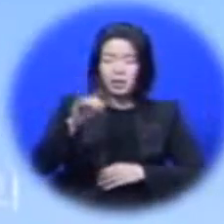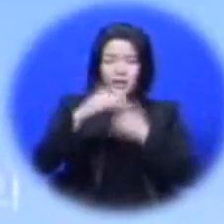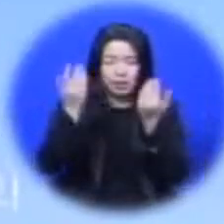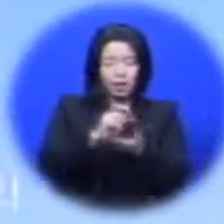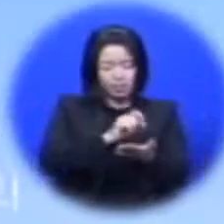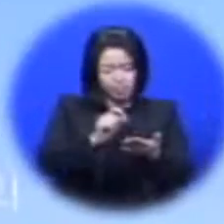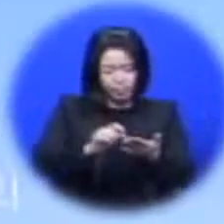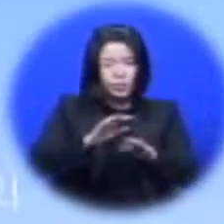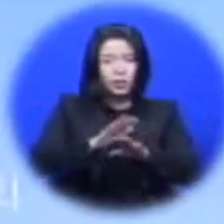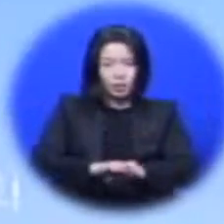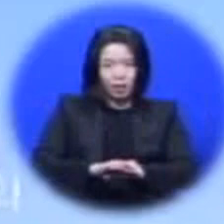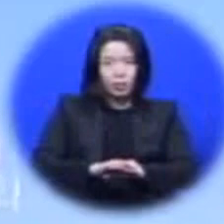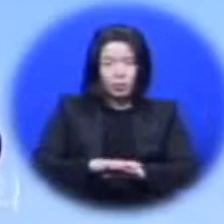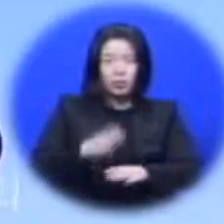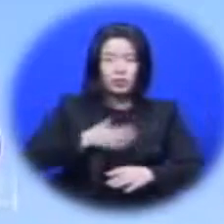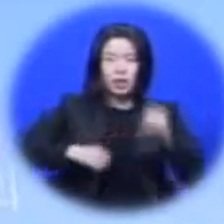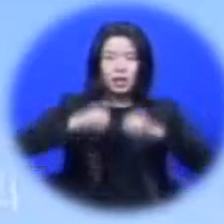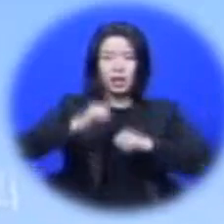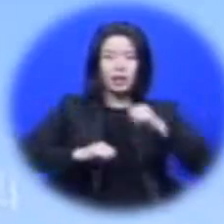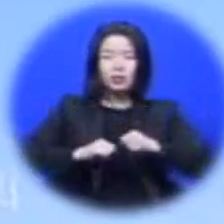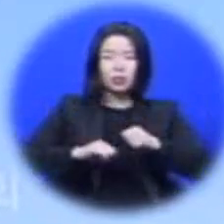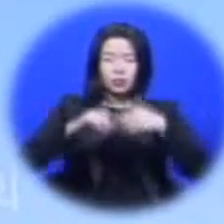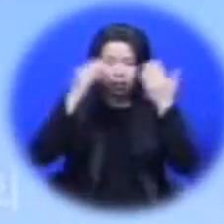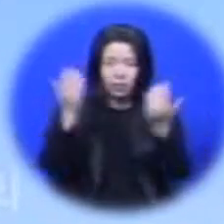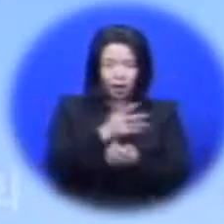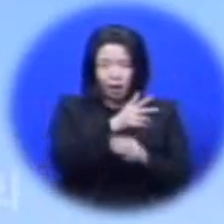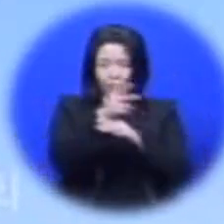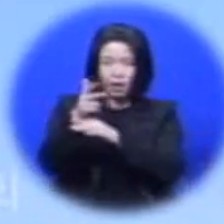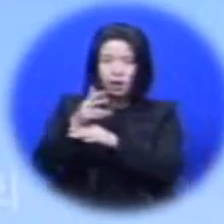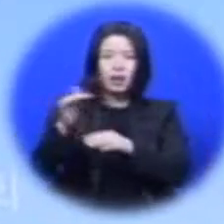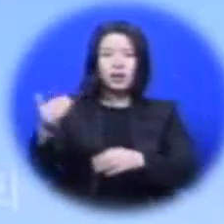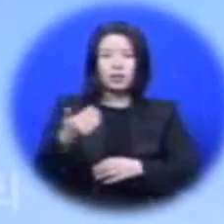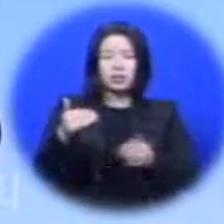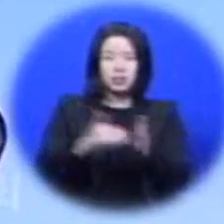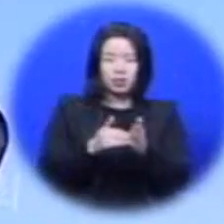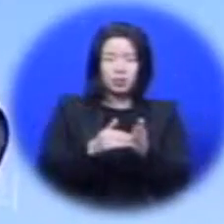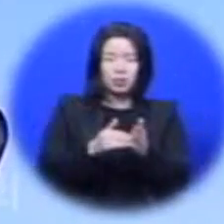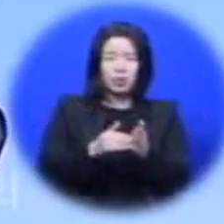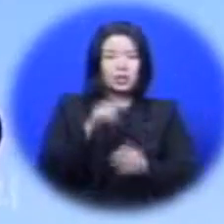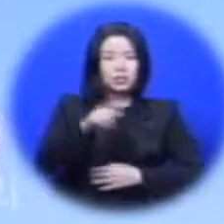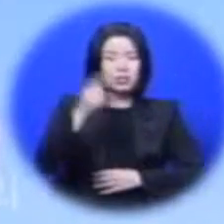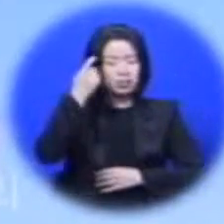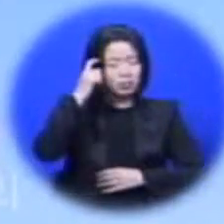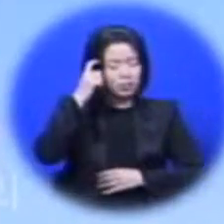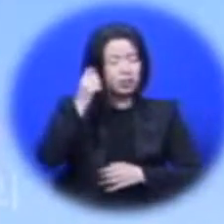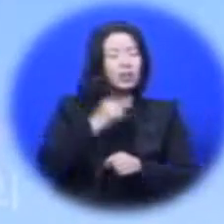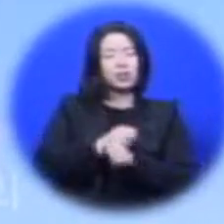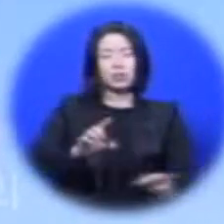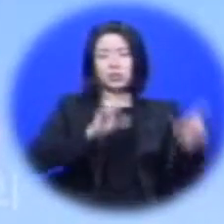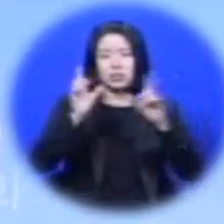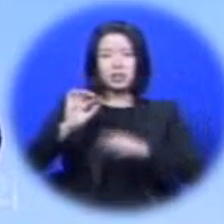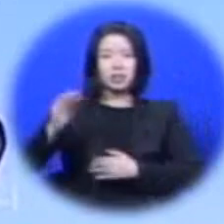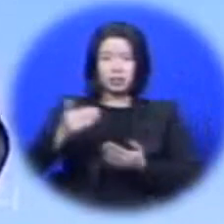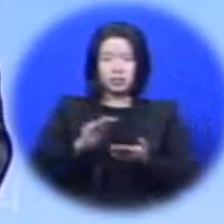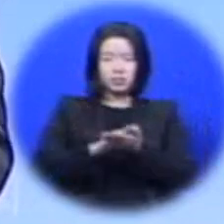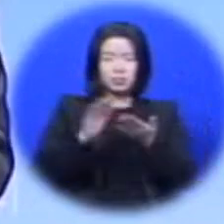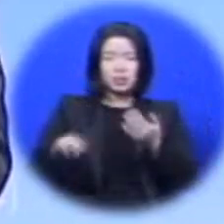남고 내가 행동하는 거 다 녹화가 되고 그걸 의식하고 살아야 돼요.